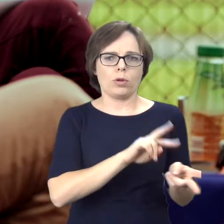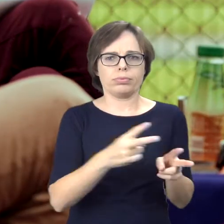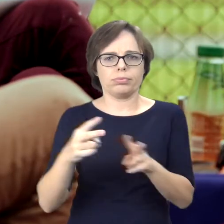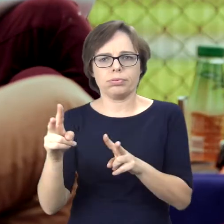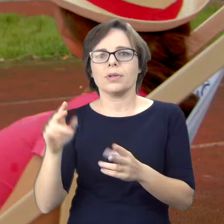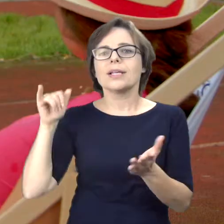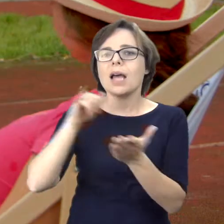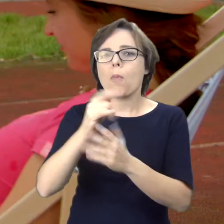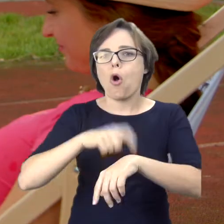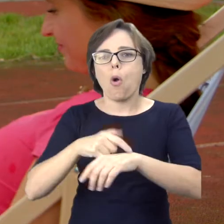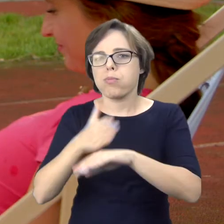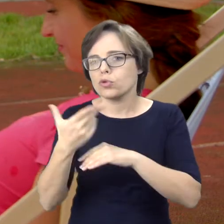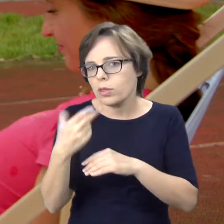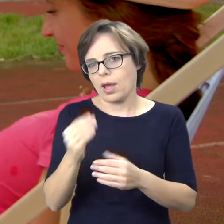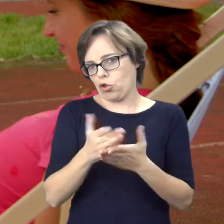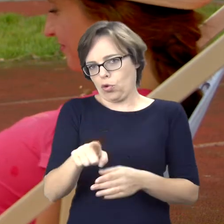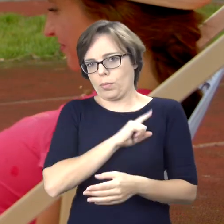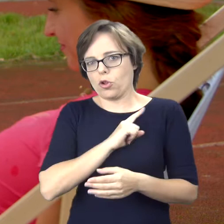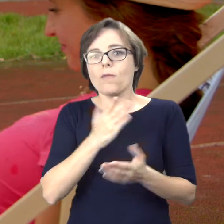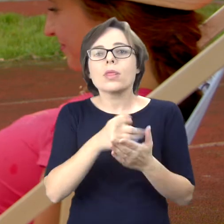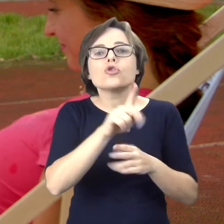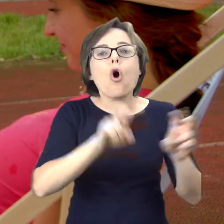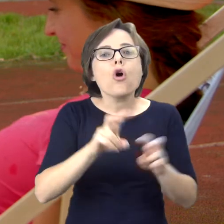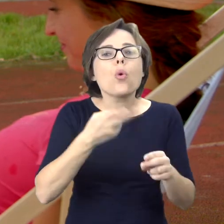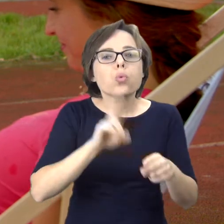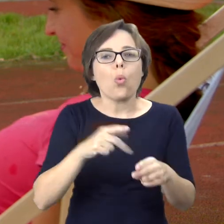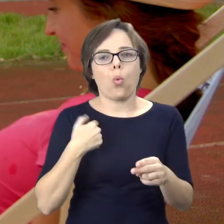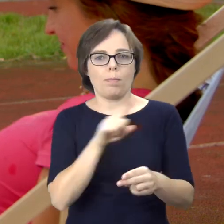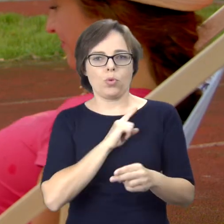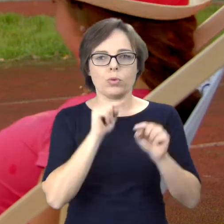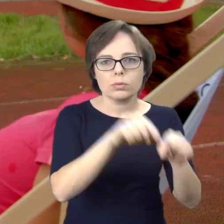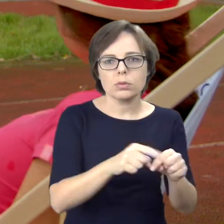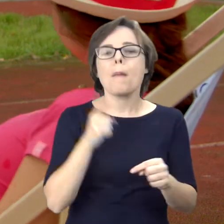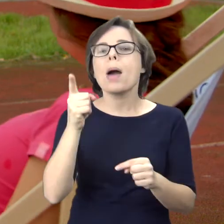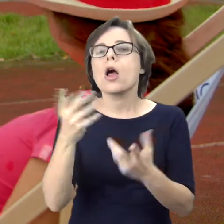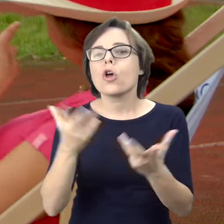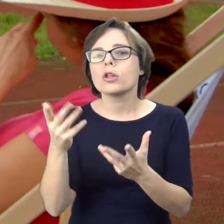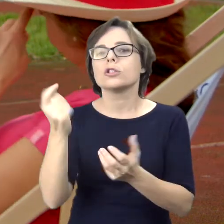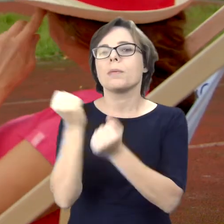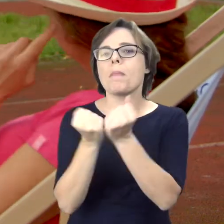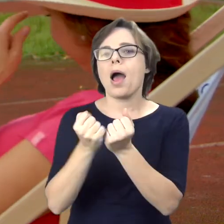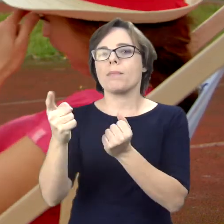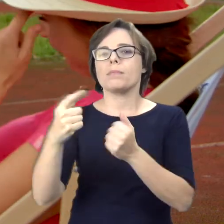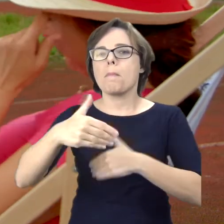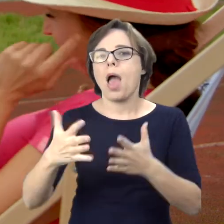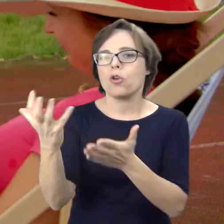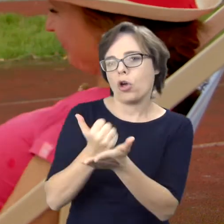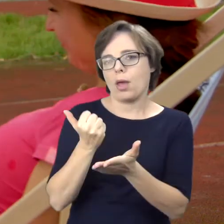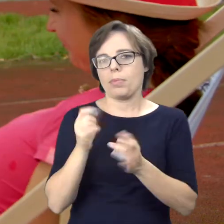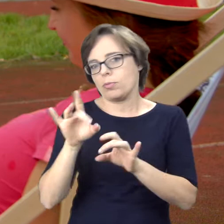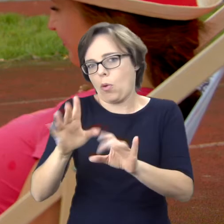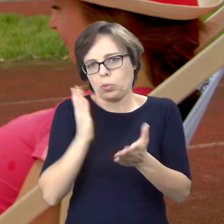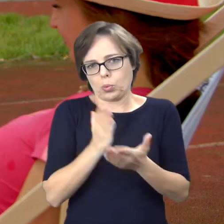na samolot, żeby, wiesz, dojechać do tego miejsca, gdzie masz mieć zakwaterowanie, gdzie masz maraton, żeby, wiesz, odebrać pakiet i pobiec, nie?